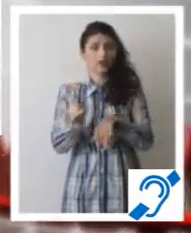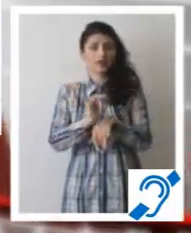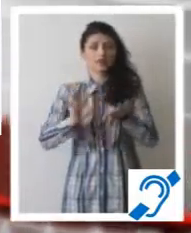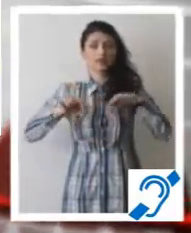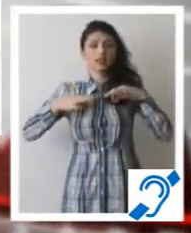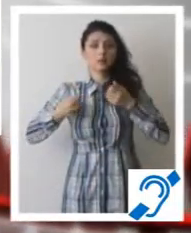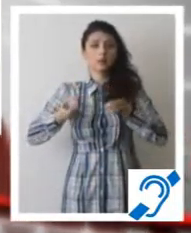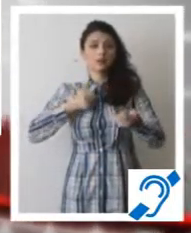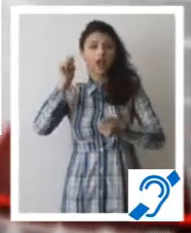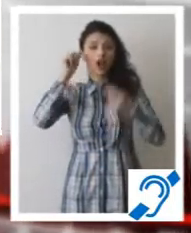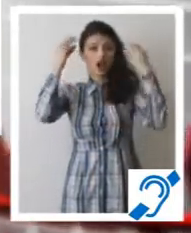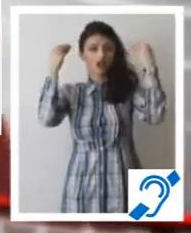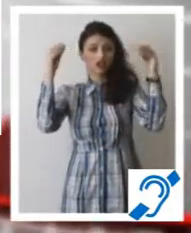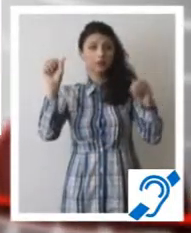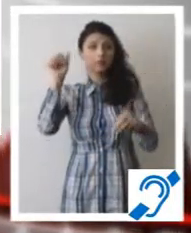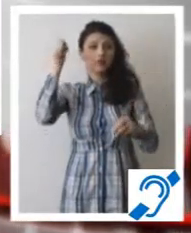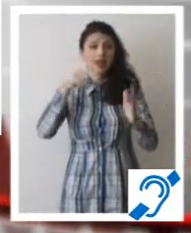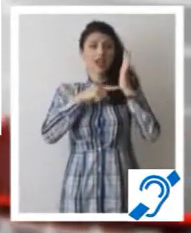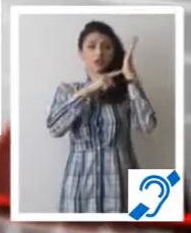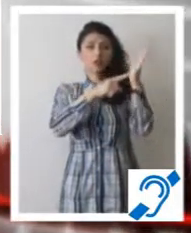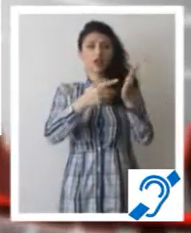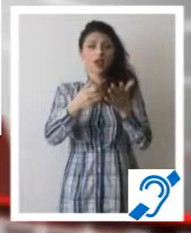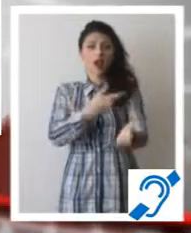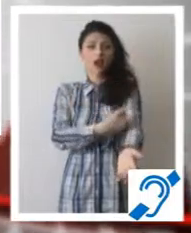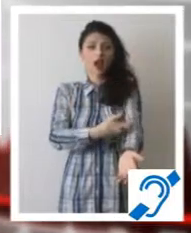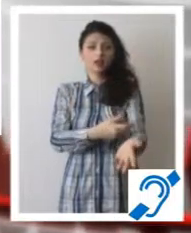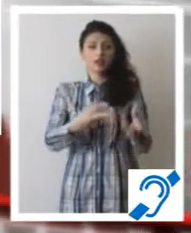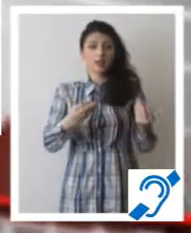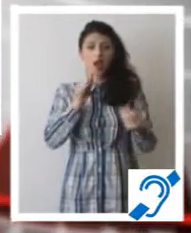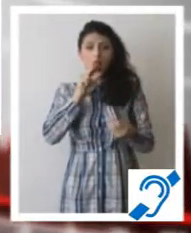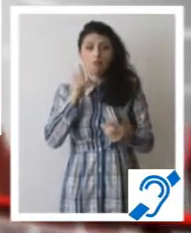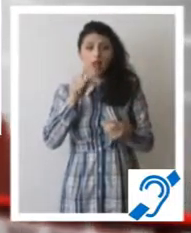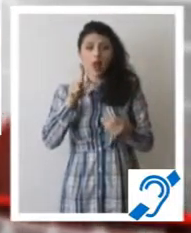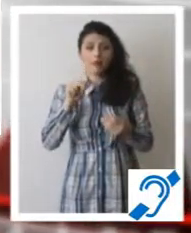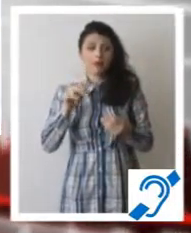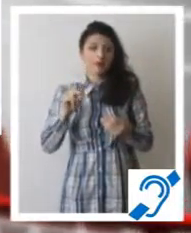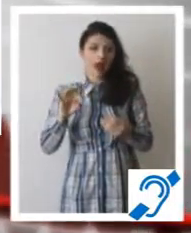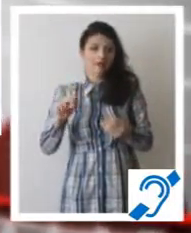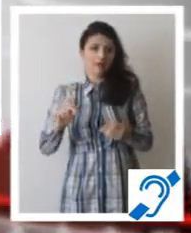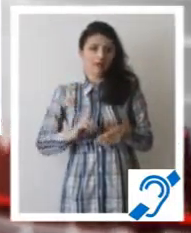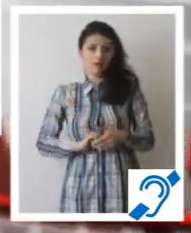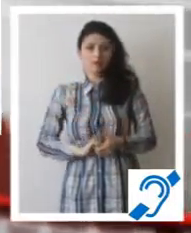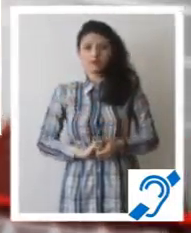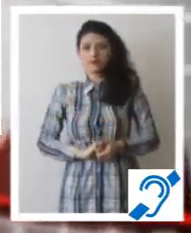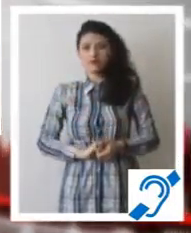Sănătate Publică Argeș a transmis și primele rezultate ale analizelor la apă și lapte praf.